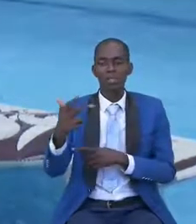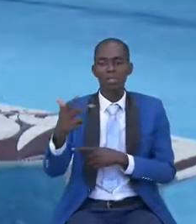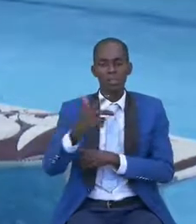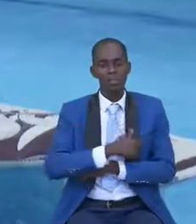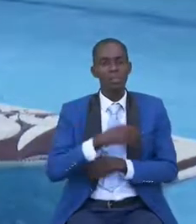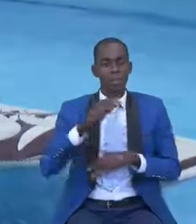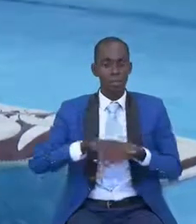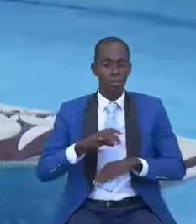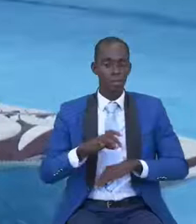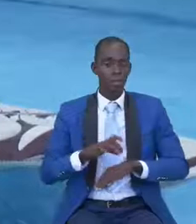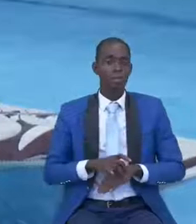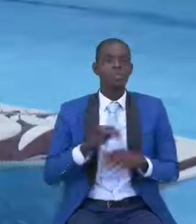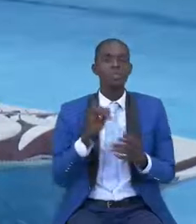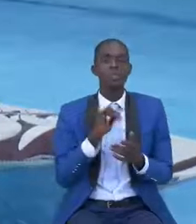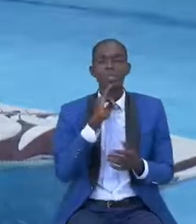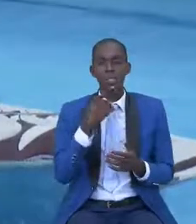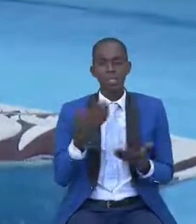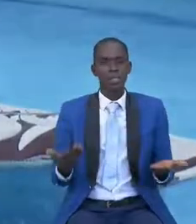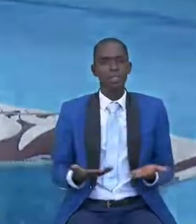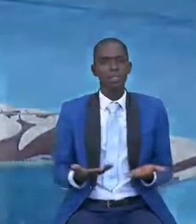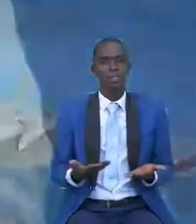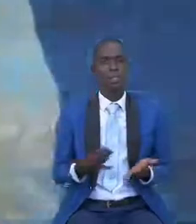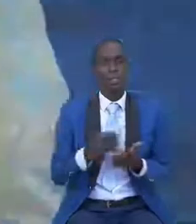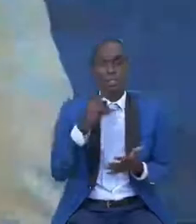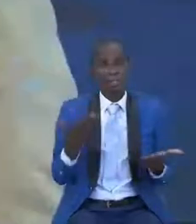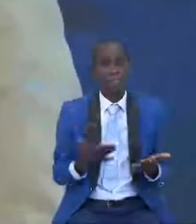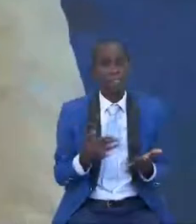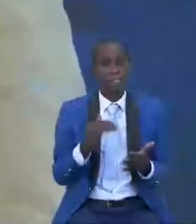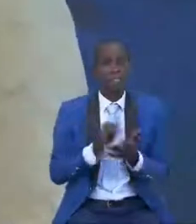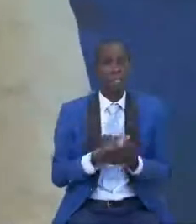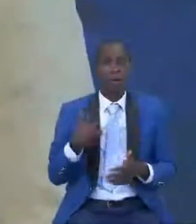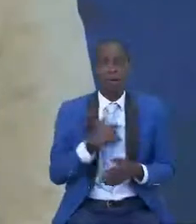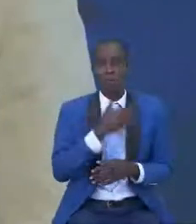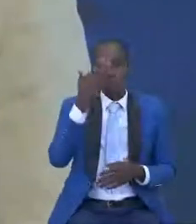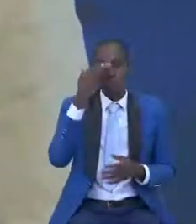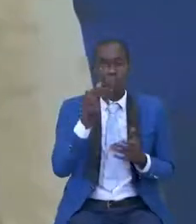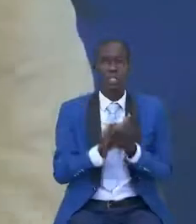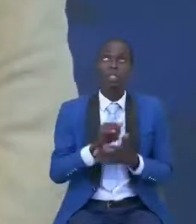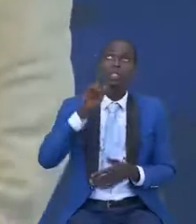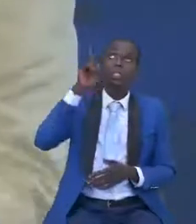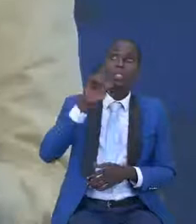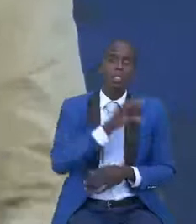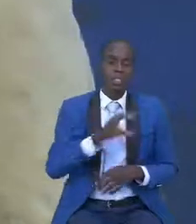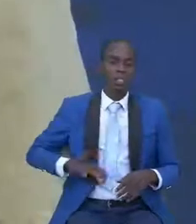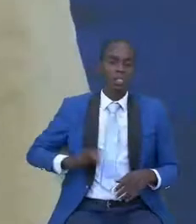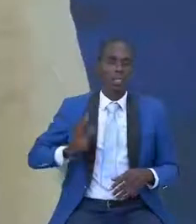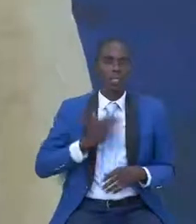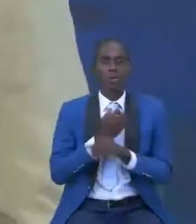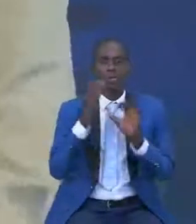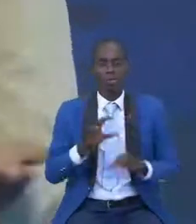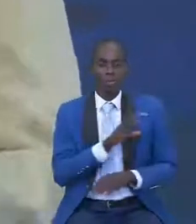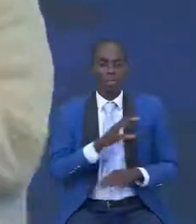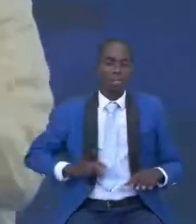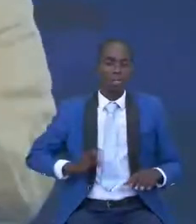ressuscité. Après 3 jours, et on dit, nous savons que Christ,